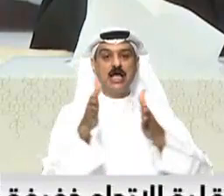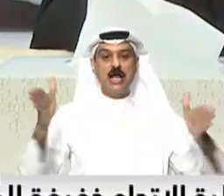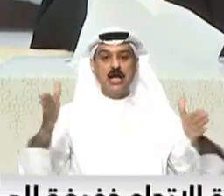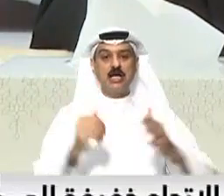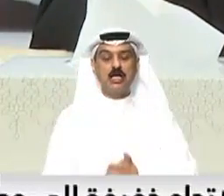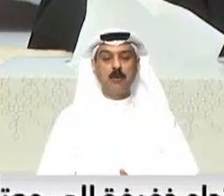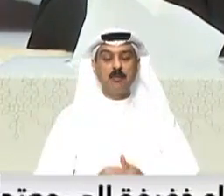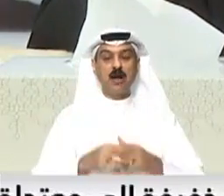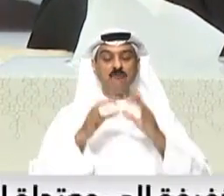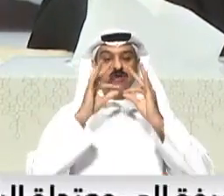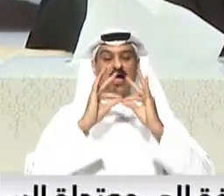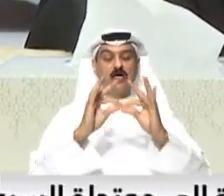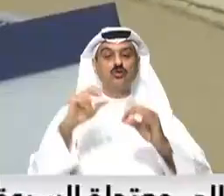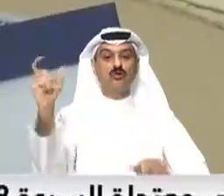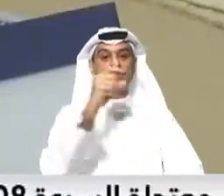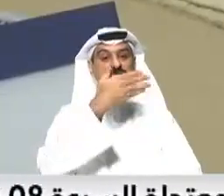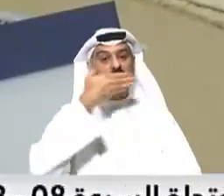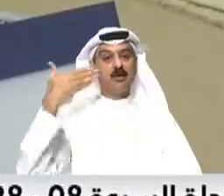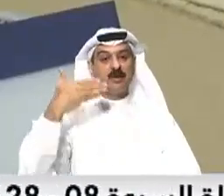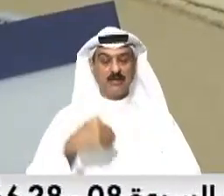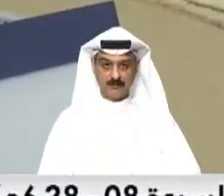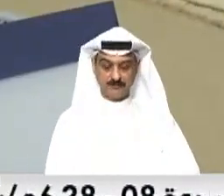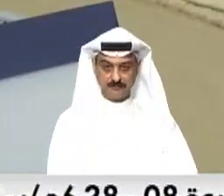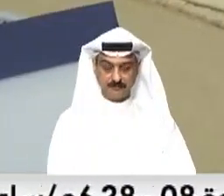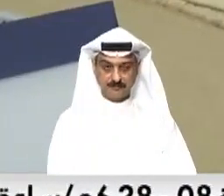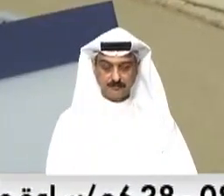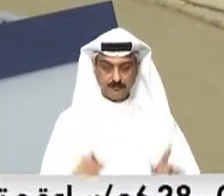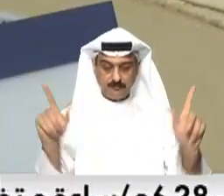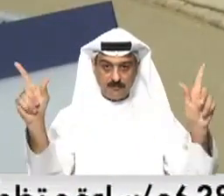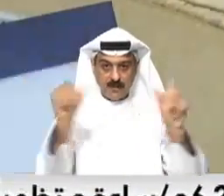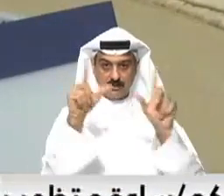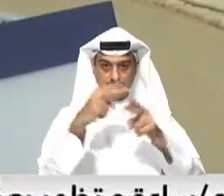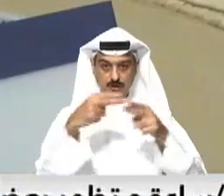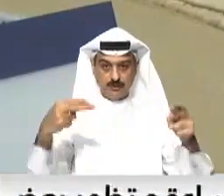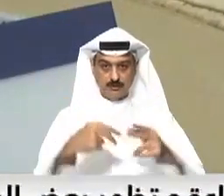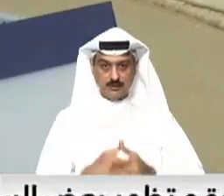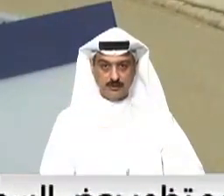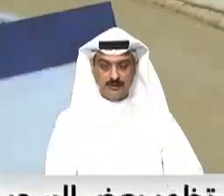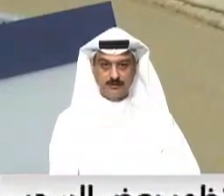طوال شهر رمضان. ناصر الهاجري، تلفزيون دولة الكويت.